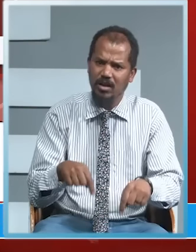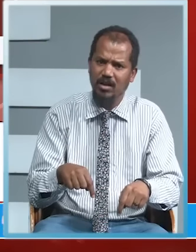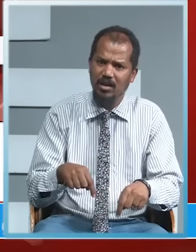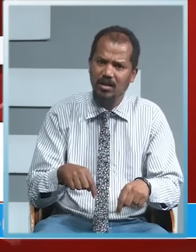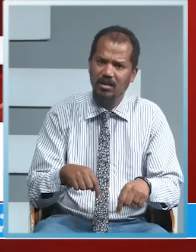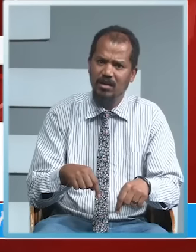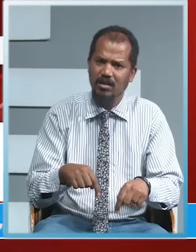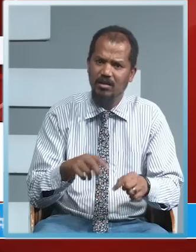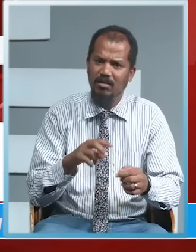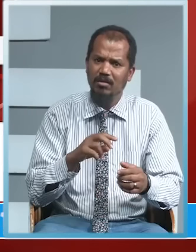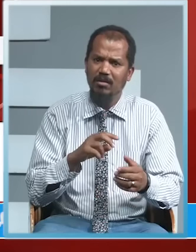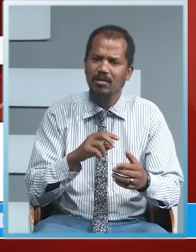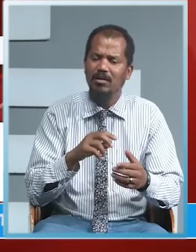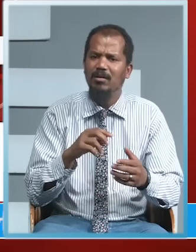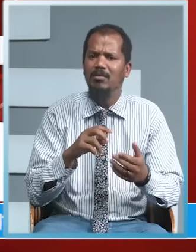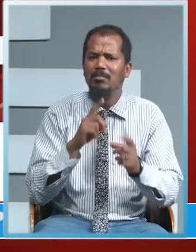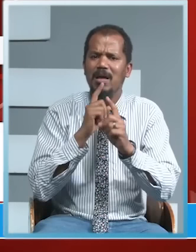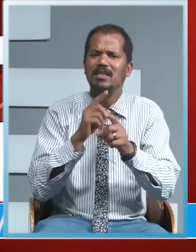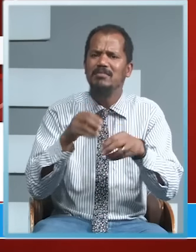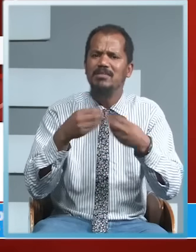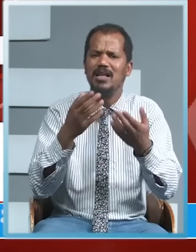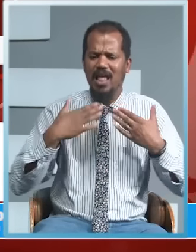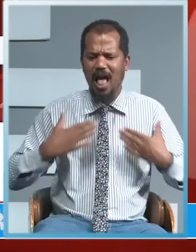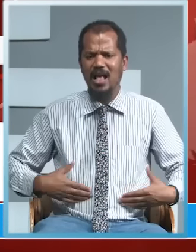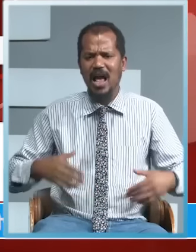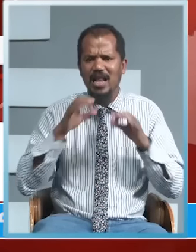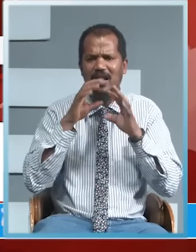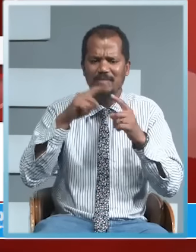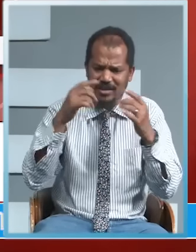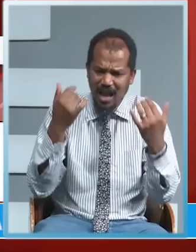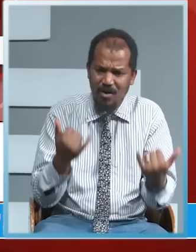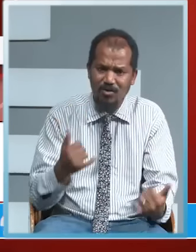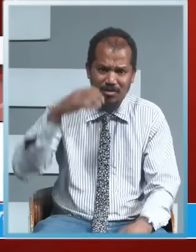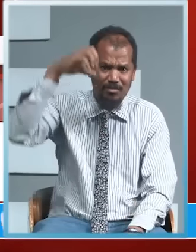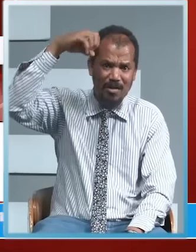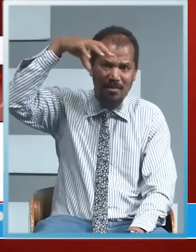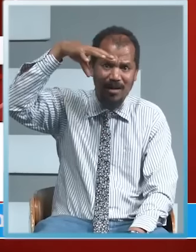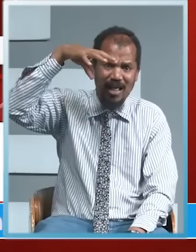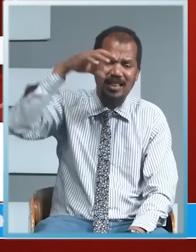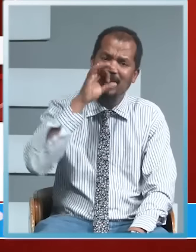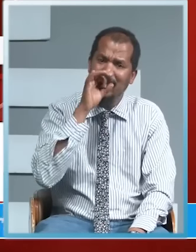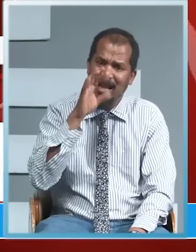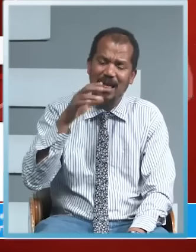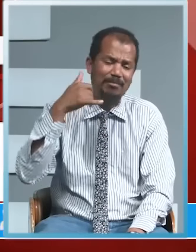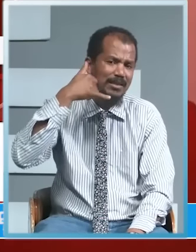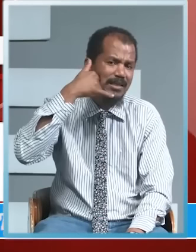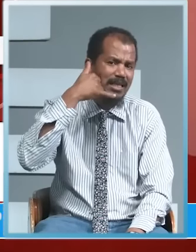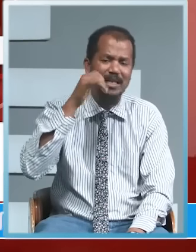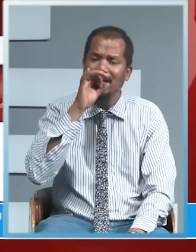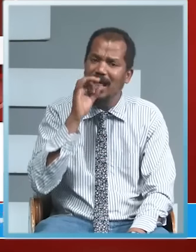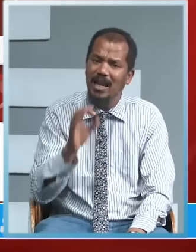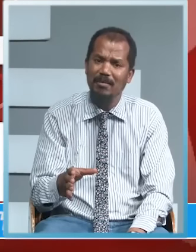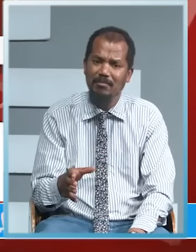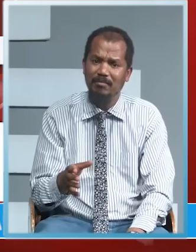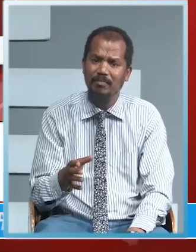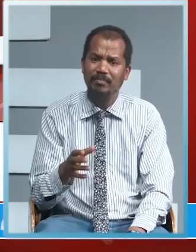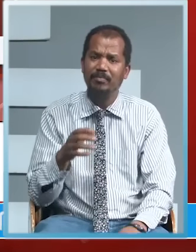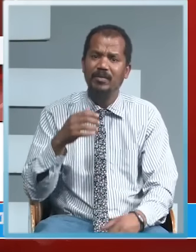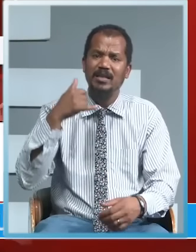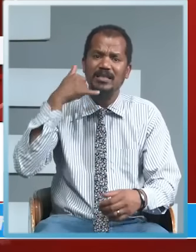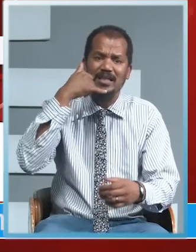ስድስተኛ አመት ነው። ማለት የሚሰጥ አካል የለም እስካሁን ድረስ መብራት የሚባል በዛ የለም። ስልክ